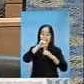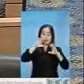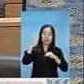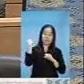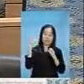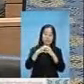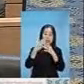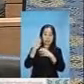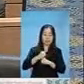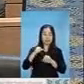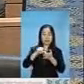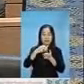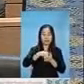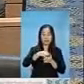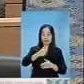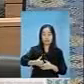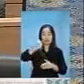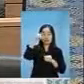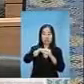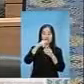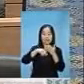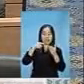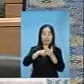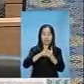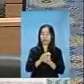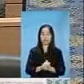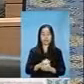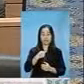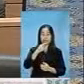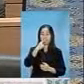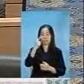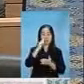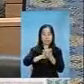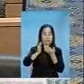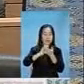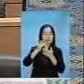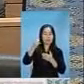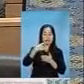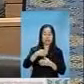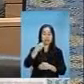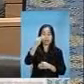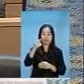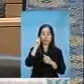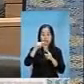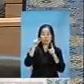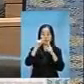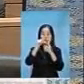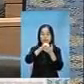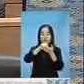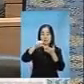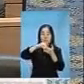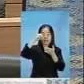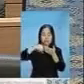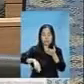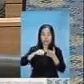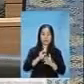รรคประชาธิปัตย์แก้เพื่อหวังชนะการเลือกตั้งเนี่ยผมคิดว่าเป็นการพูดที่เสียดสีท่านขอให้ท่านได้กรุณาได้ถอนคำพูดน